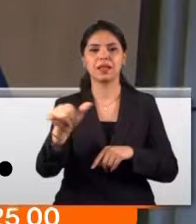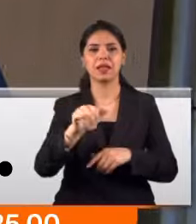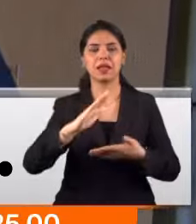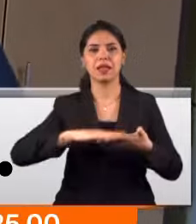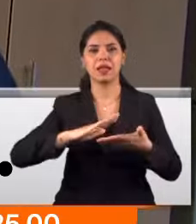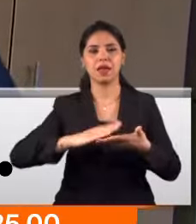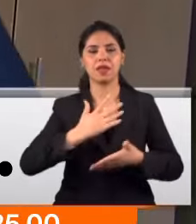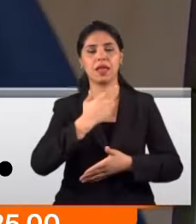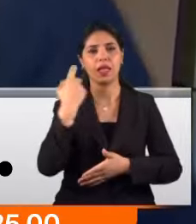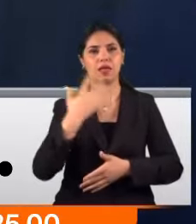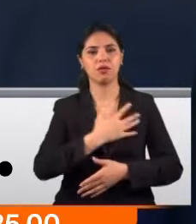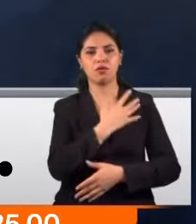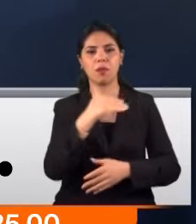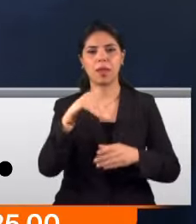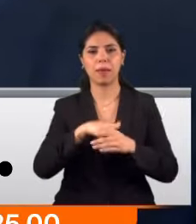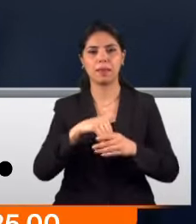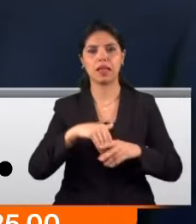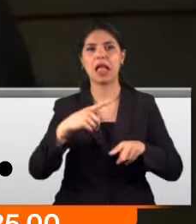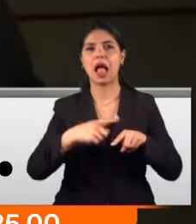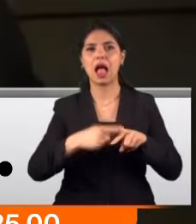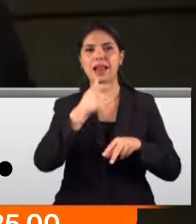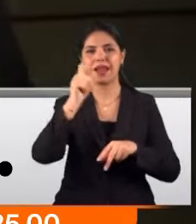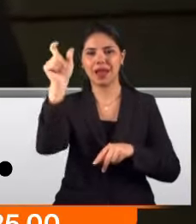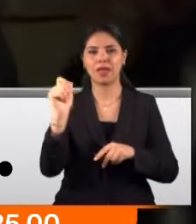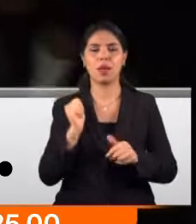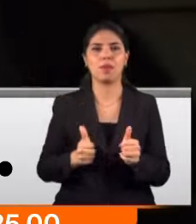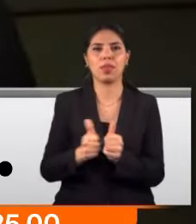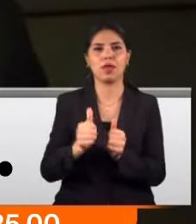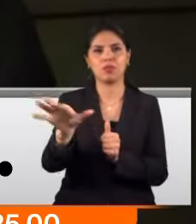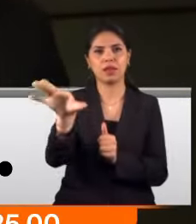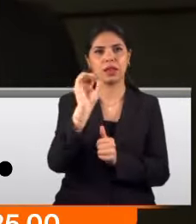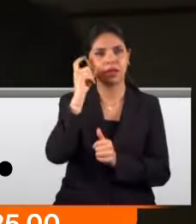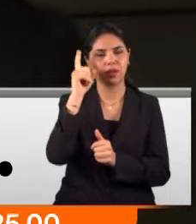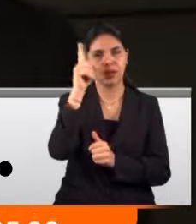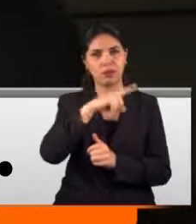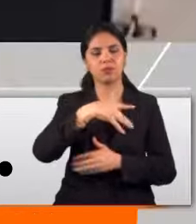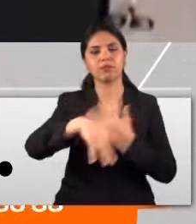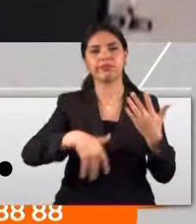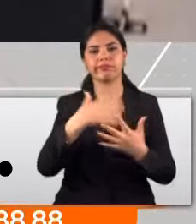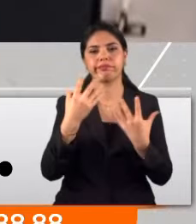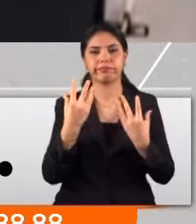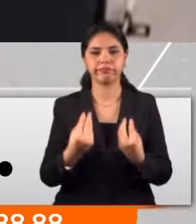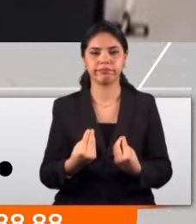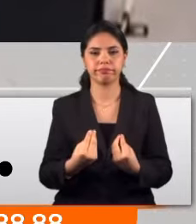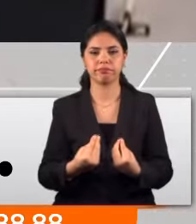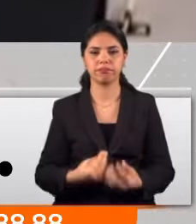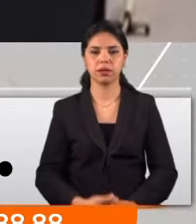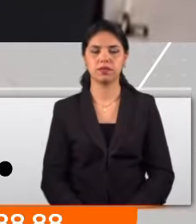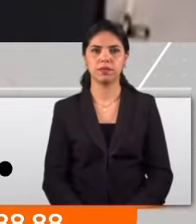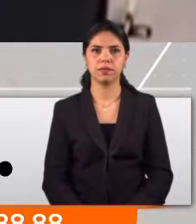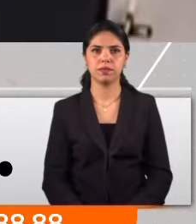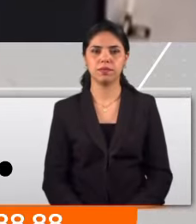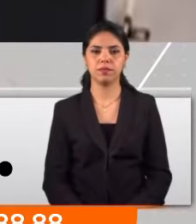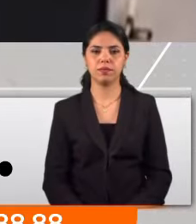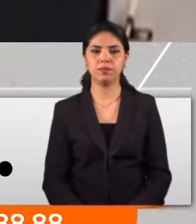eski CHP milletvekili Ali Haydar Hak verdiği danışmanı yaptığı iddiası karıştırdı ortalığı. Dakika bir gol bir, yani Ahmet